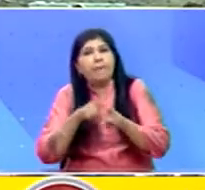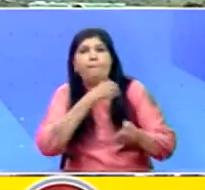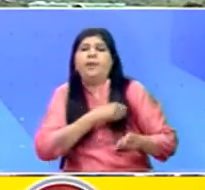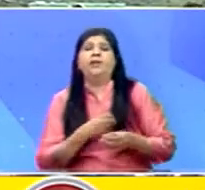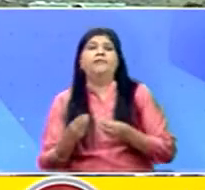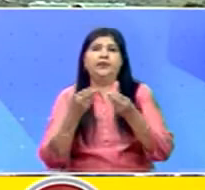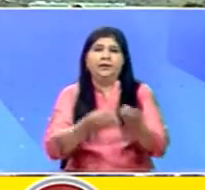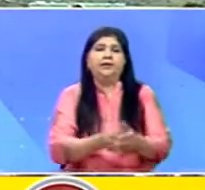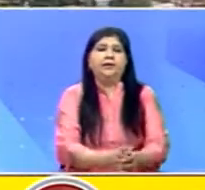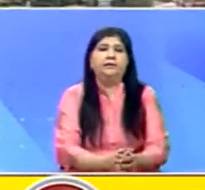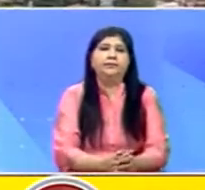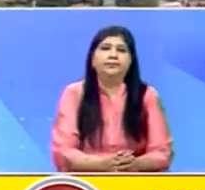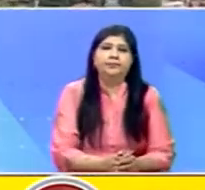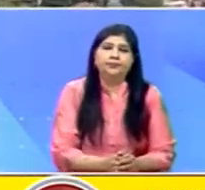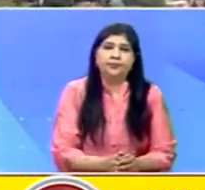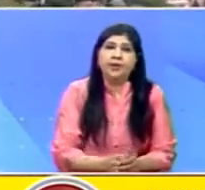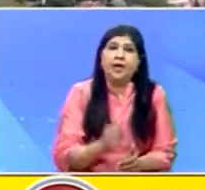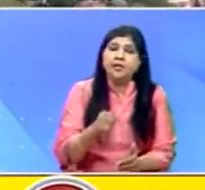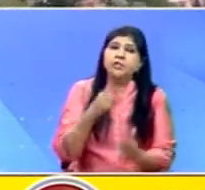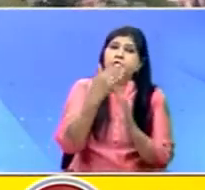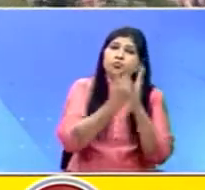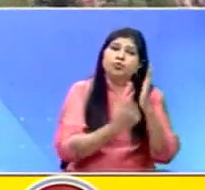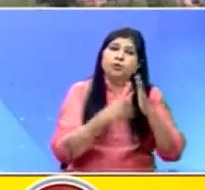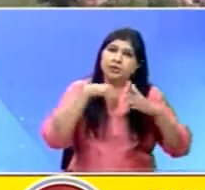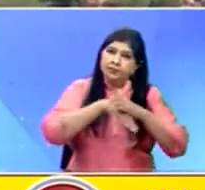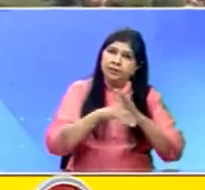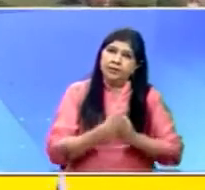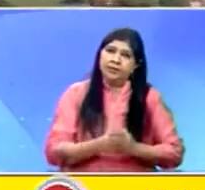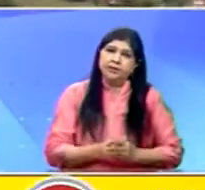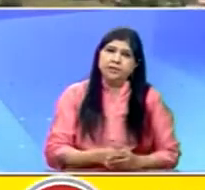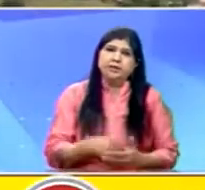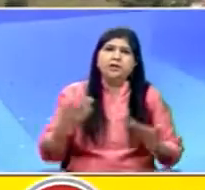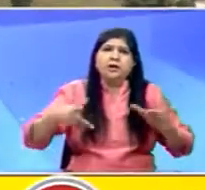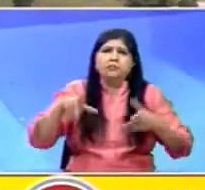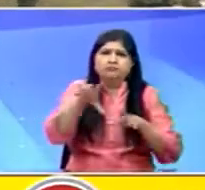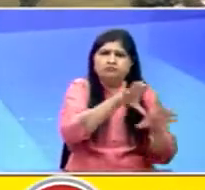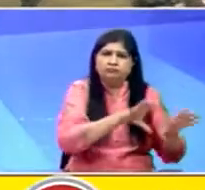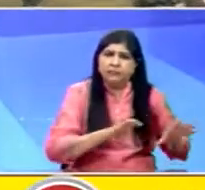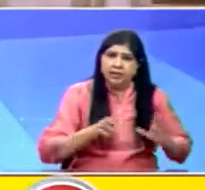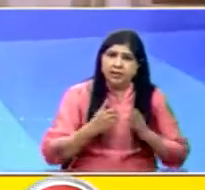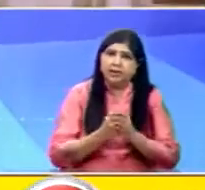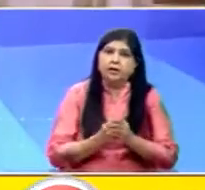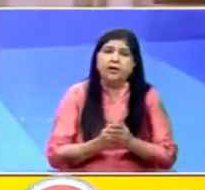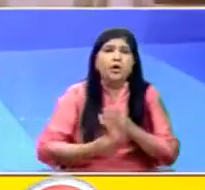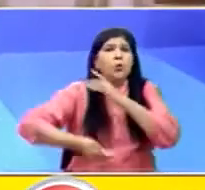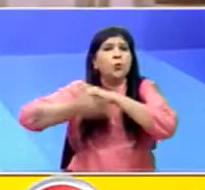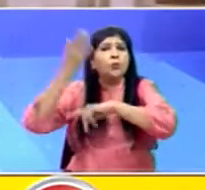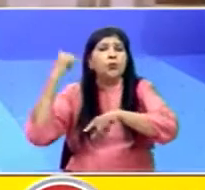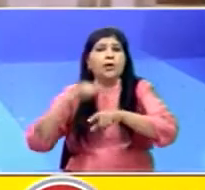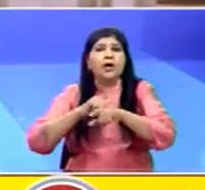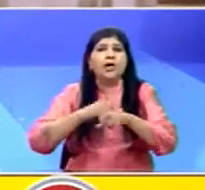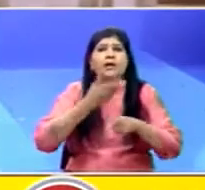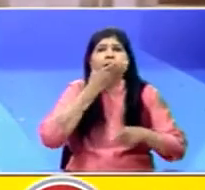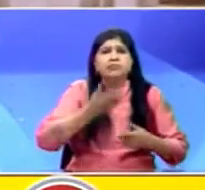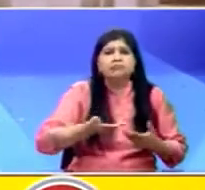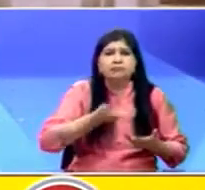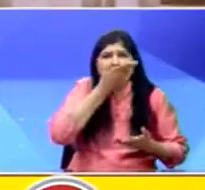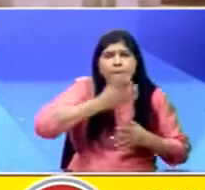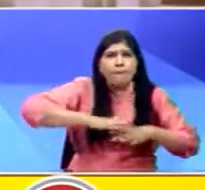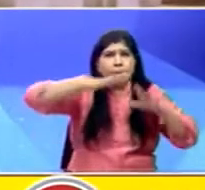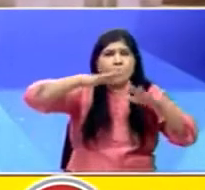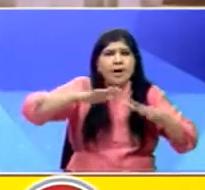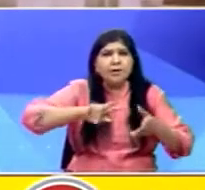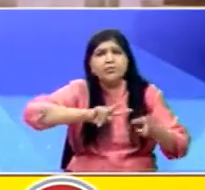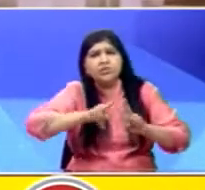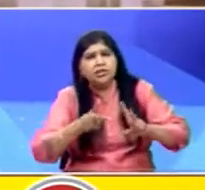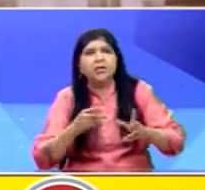है। इस अभियान के तहत कई जगहों पर पुराने जलाशयों का भी कायाकल्प किया